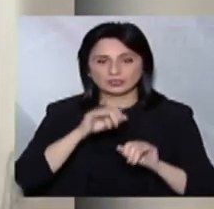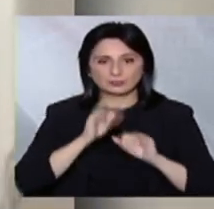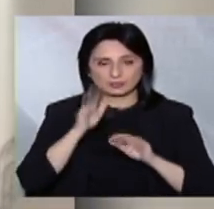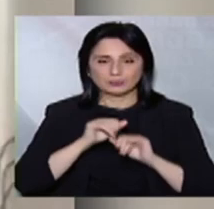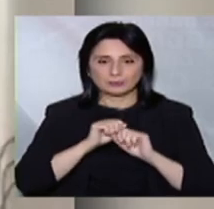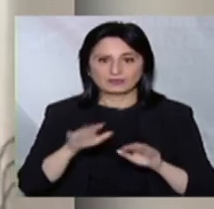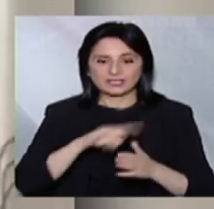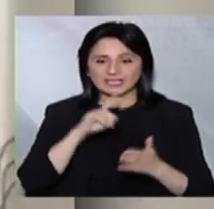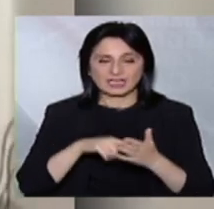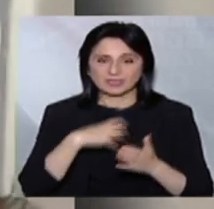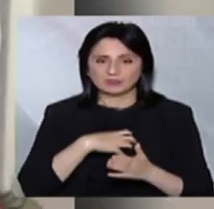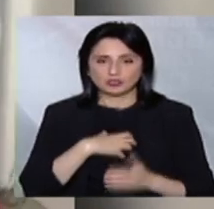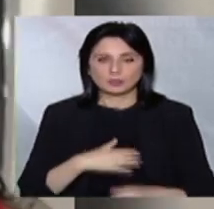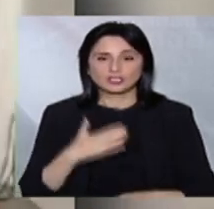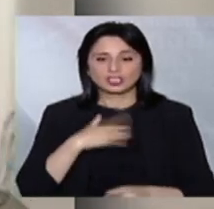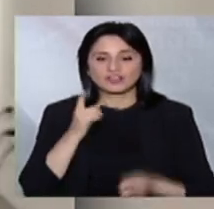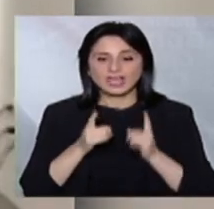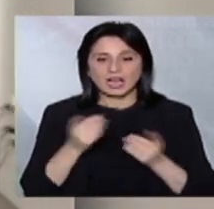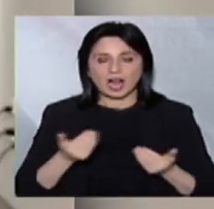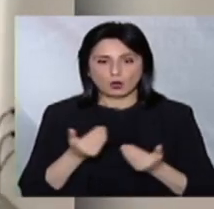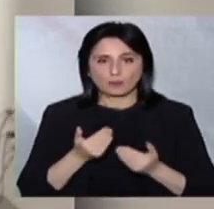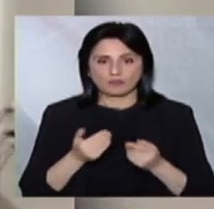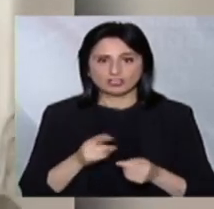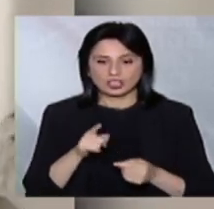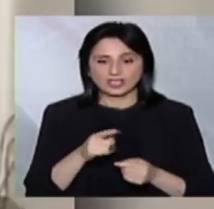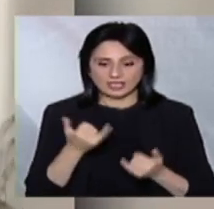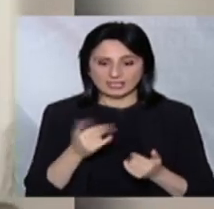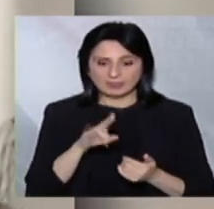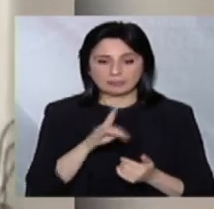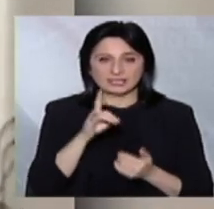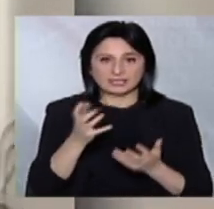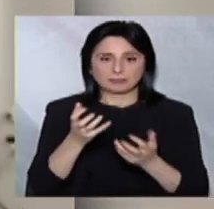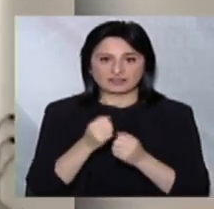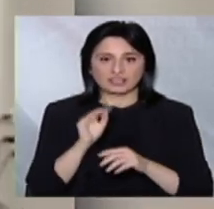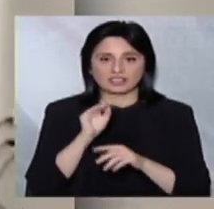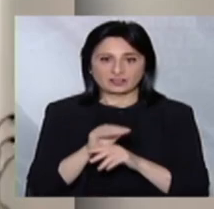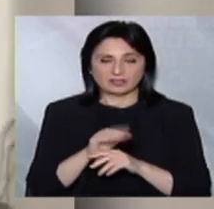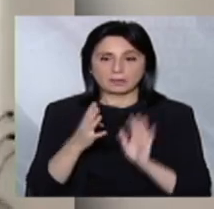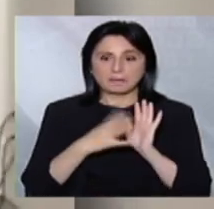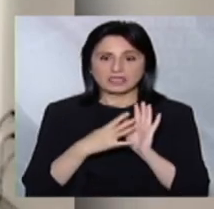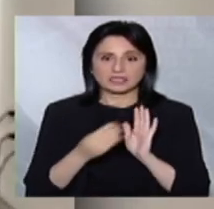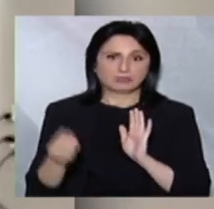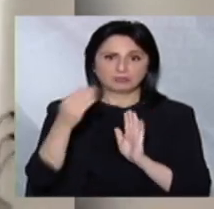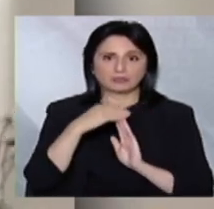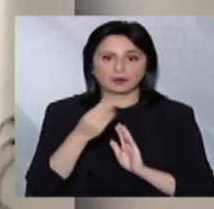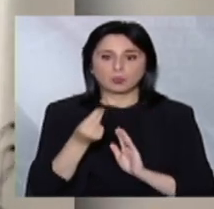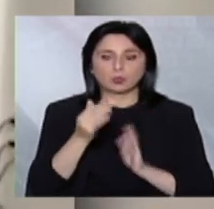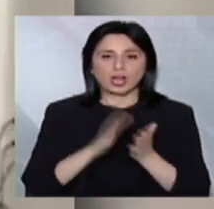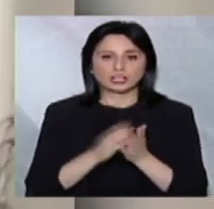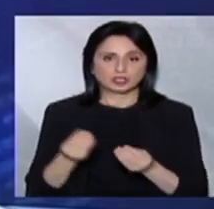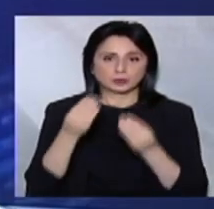ეს საკითხიც მნიშვნელოვანია. ჩვენს რეალობაში, რა ვიცი, დღეს პრიზიც მივიღე დამატებითი Netflix-ისგან, რაღაცა ფულადი ჯილდოც არის.